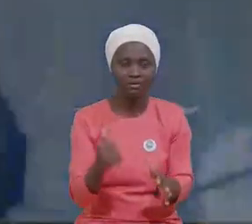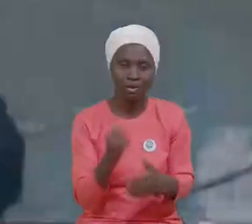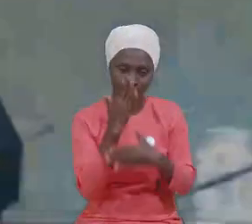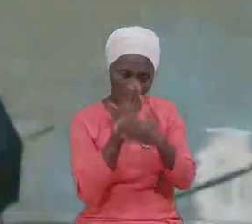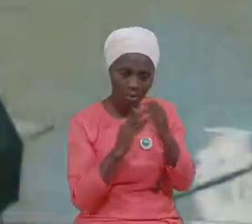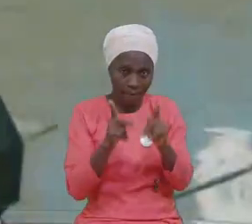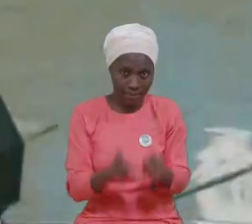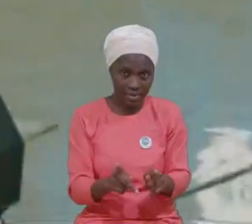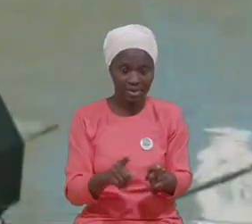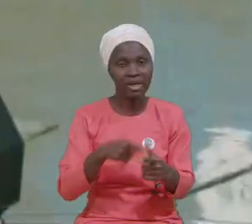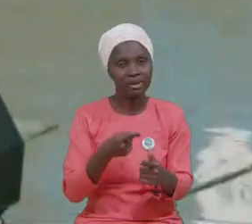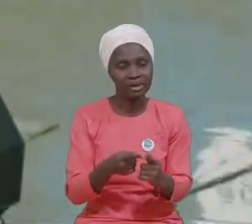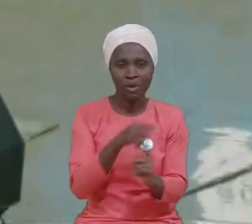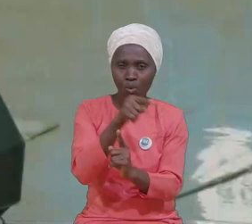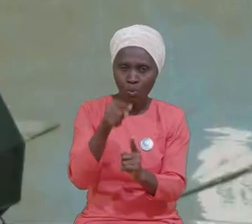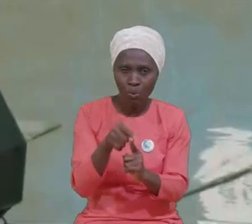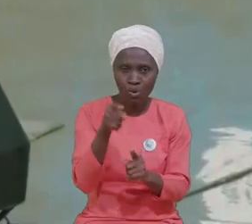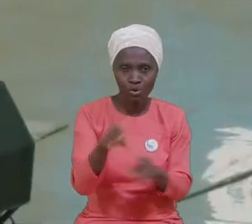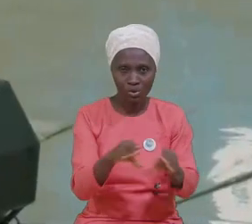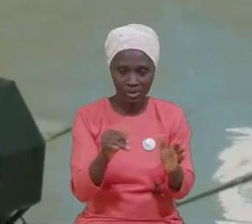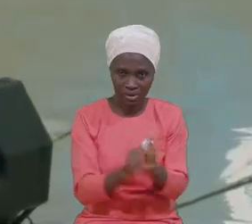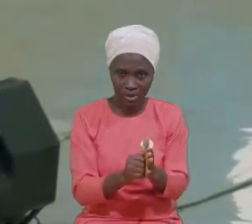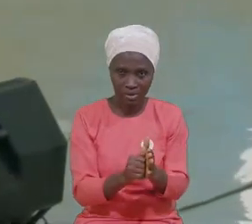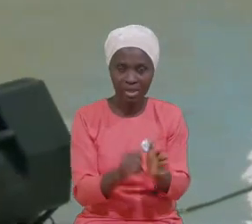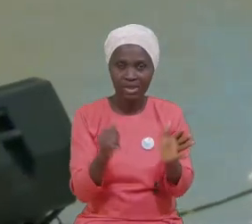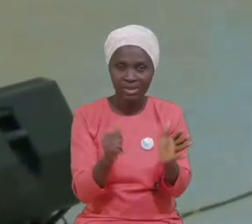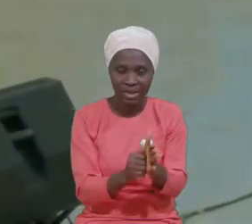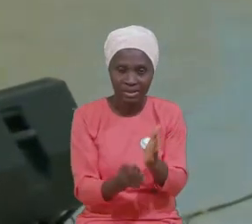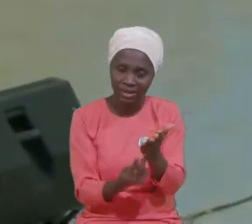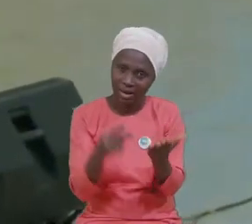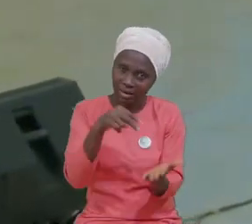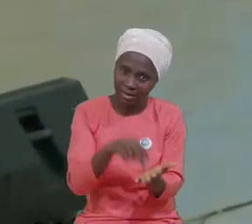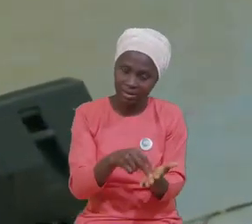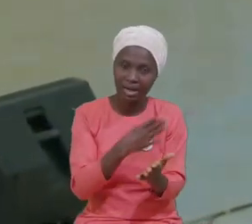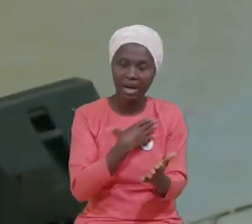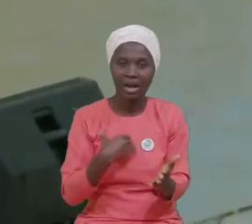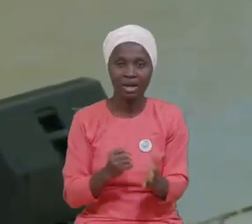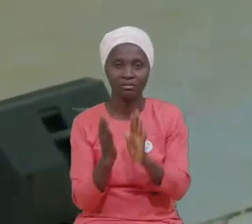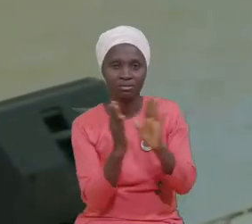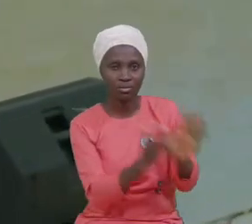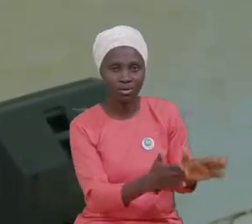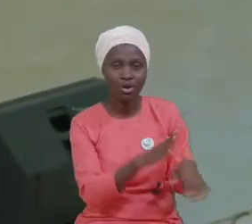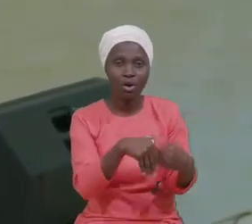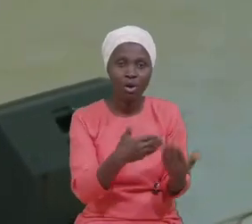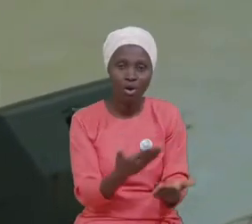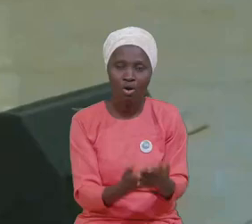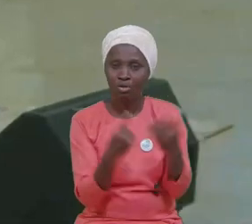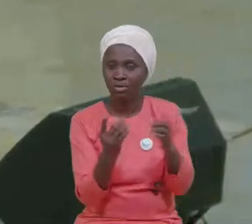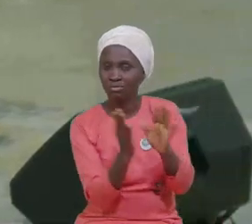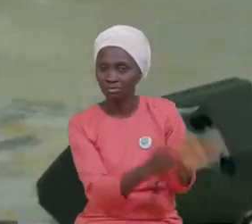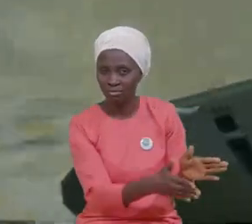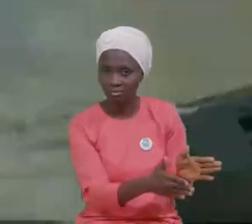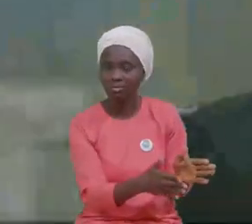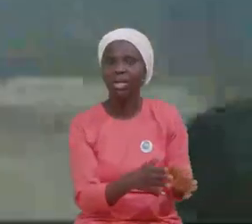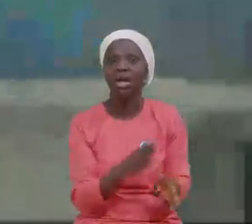pénitent. Alors, quand toi tu fais, en te levant, et tu jettes ces péchés pas